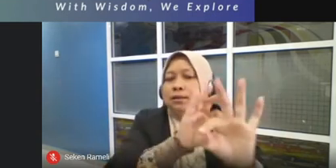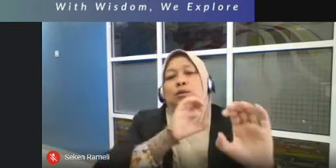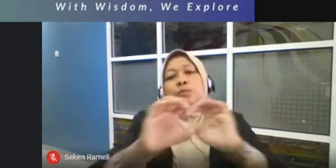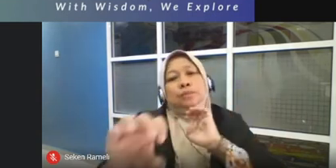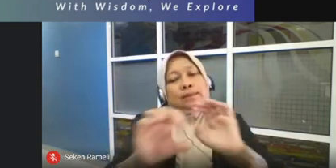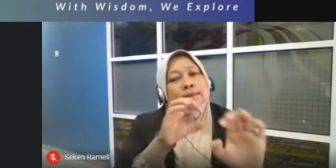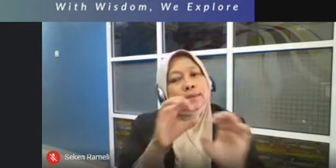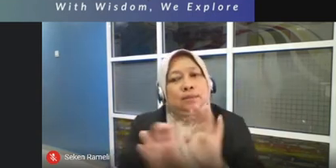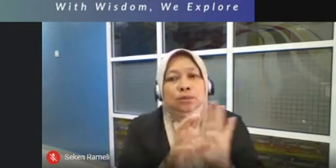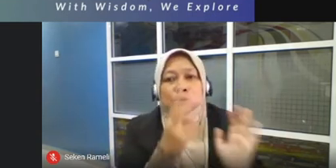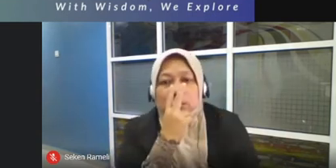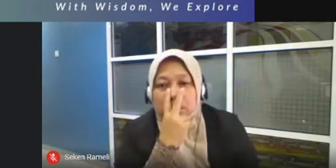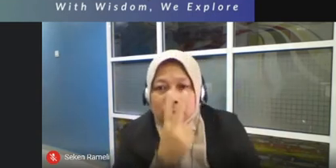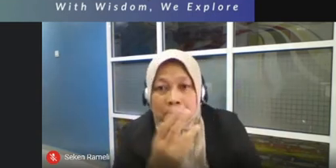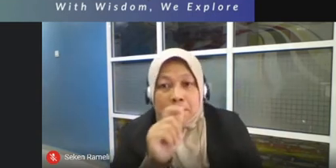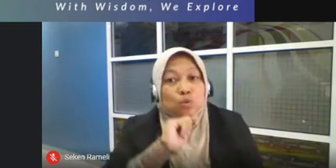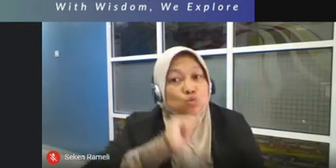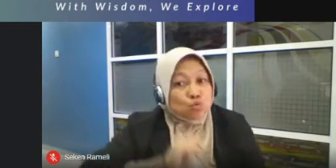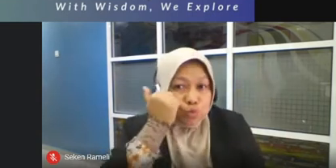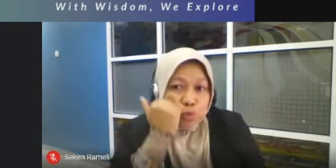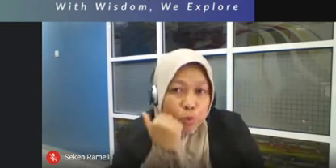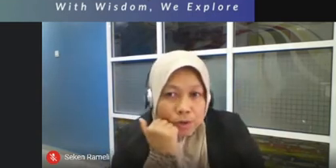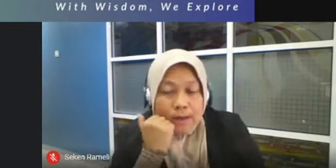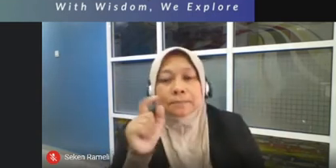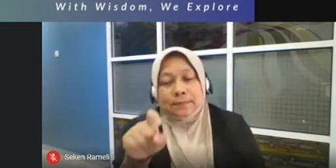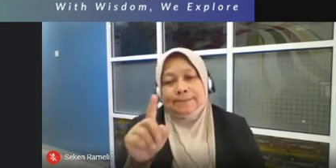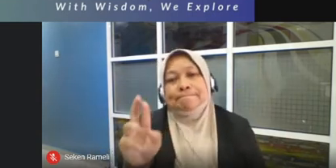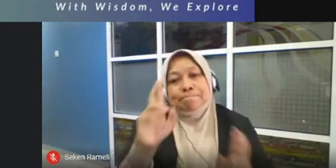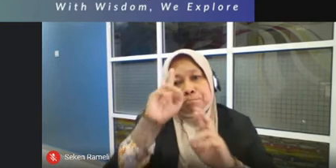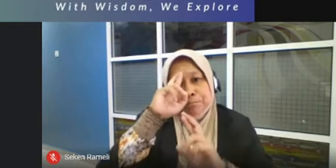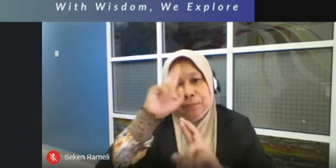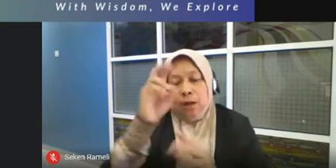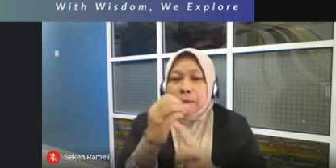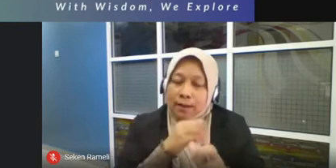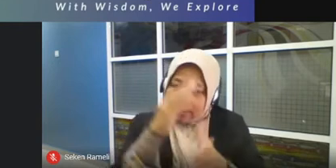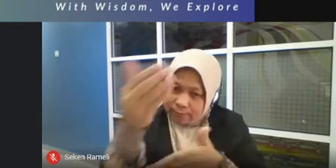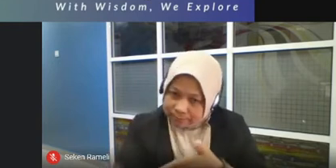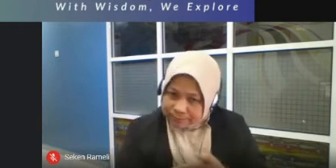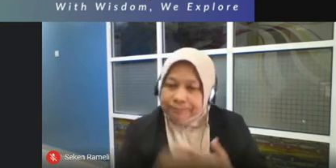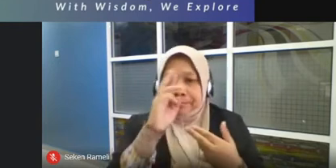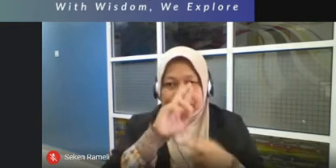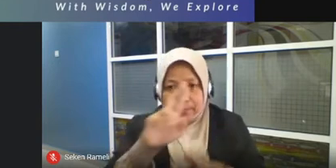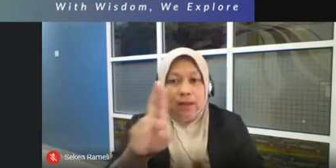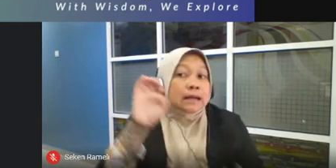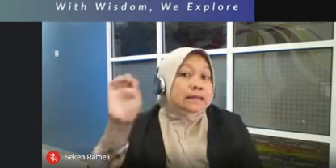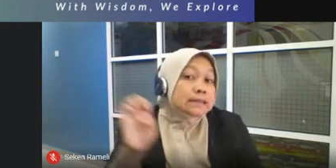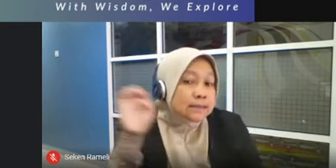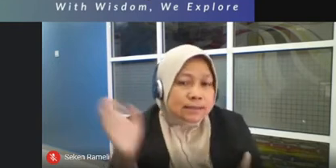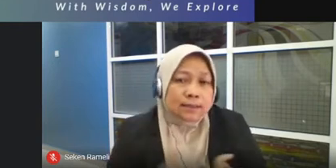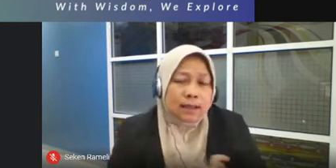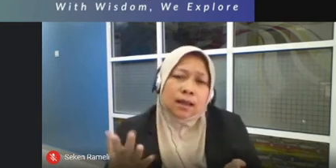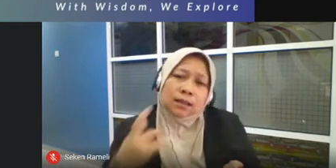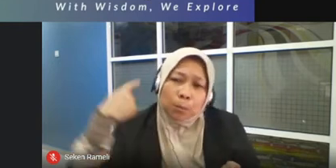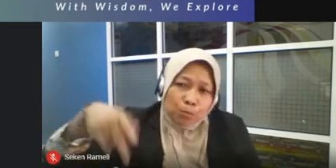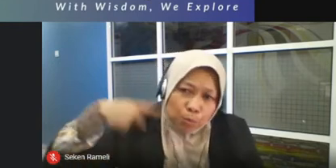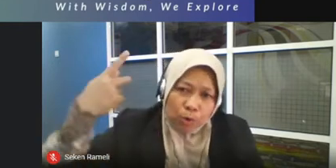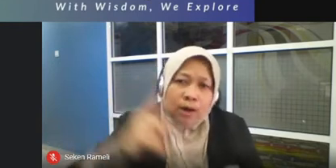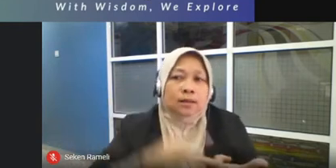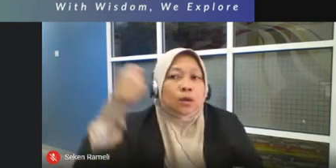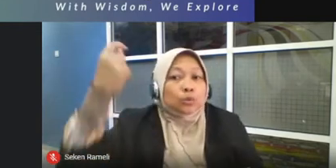Bila kita nampak orang yang lebih tua, kita perlu sama ada kita address dia ataupun kita panggil dia Encik,